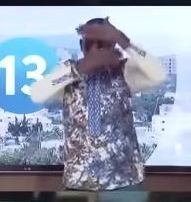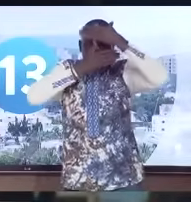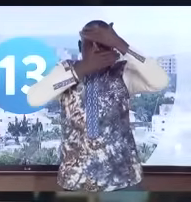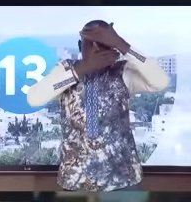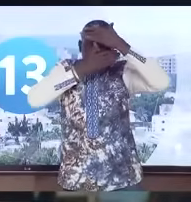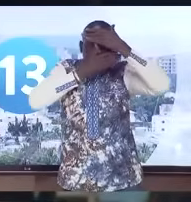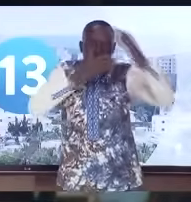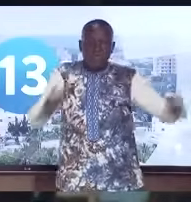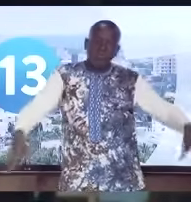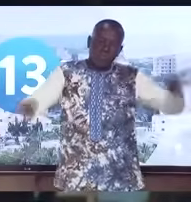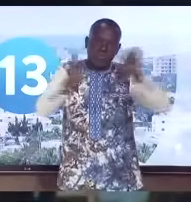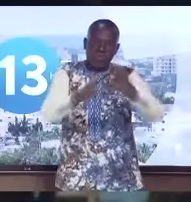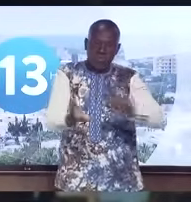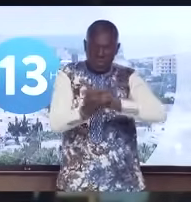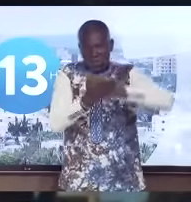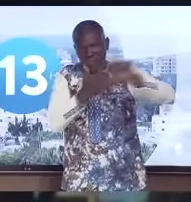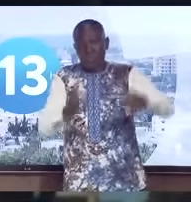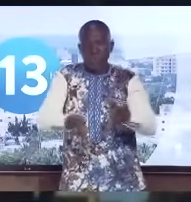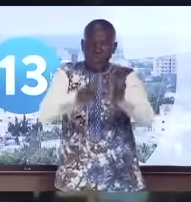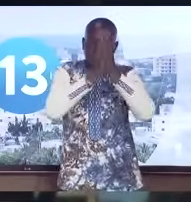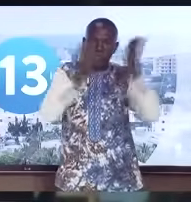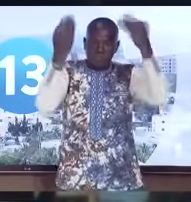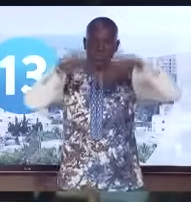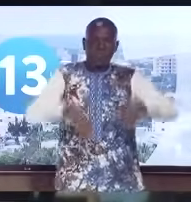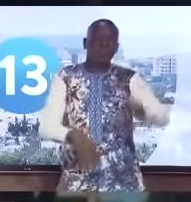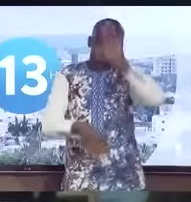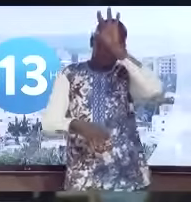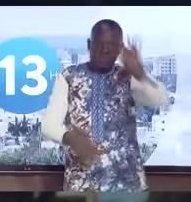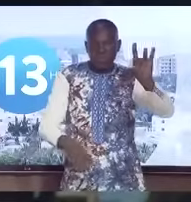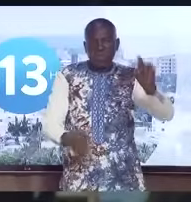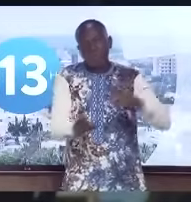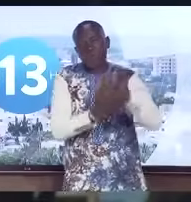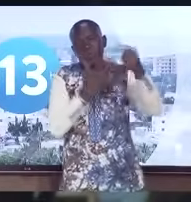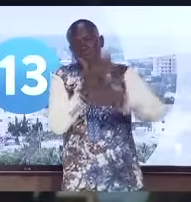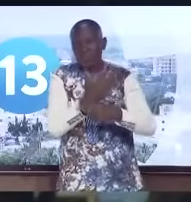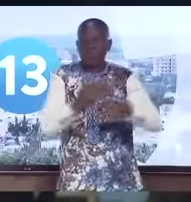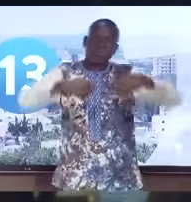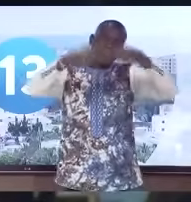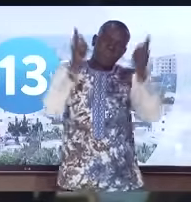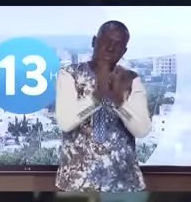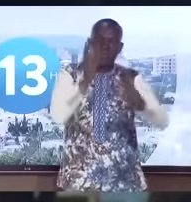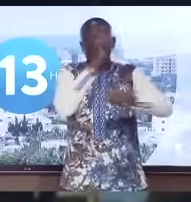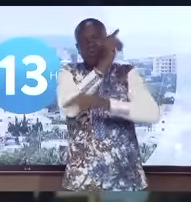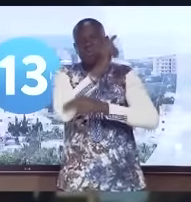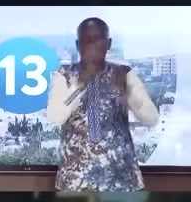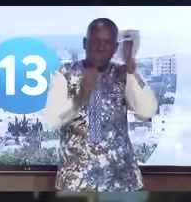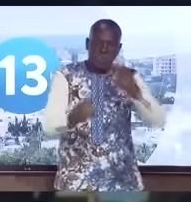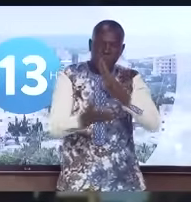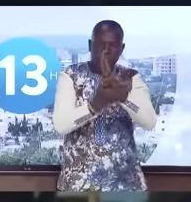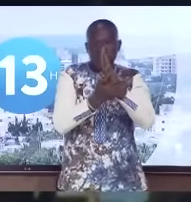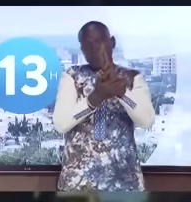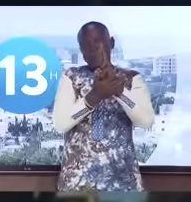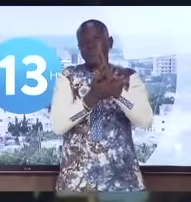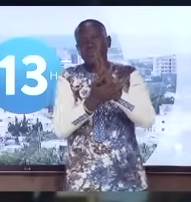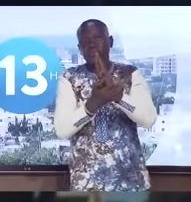La clôture de la semaine d'intercession est intervenue le 28 juillet dernier au quartier Nagrin de Ouagadougou. Le reportage de